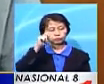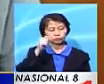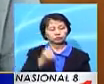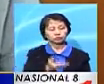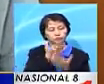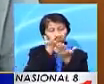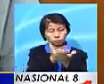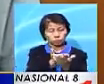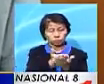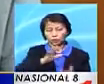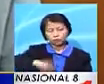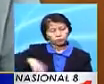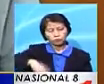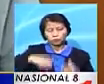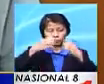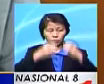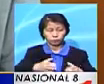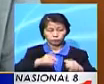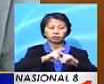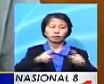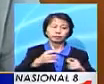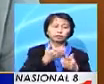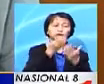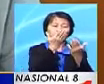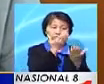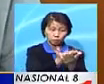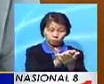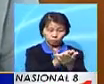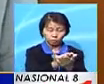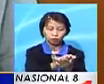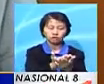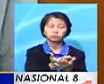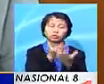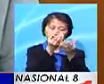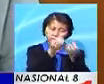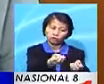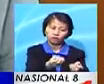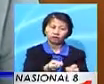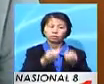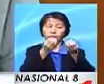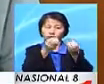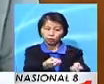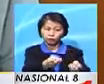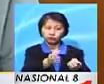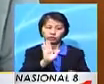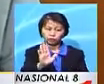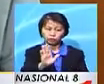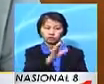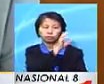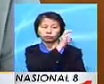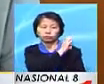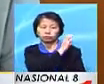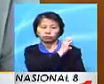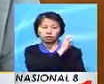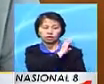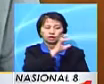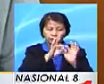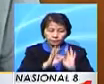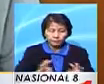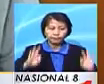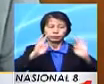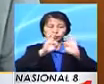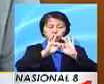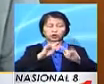bercadang, belum confirm lagi tapi bercadang nak menawarkan sebagai jurulatih utama.